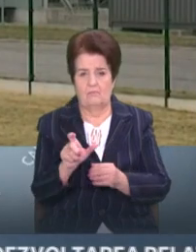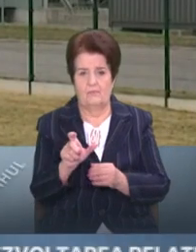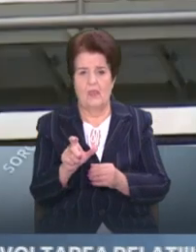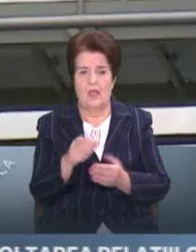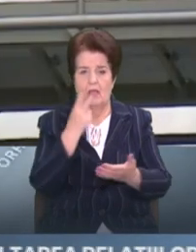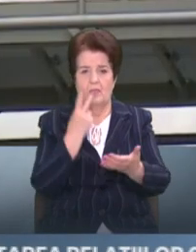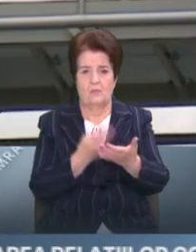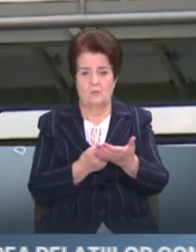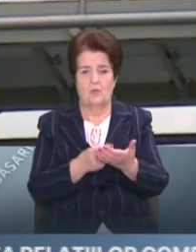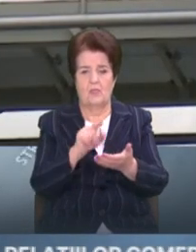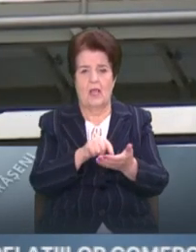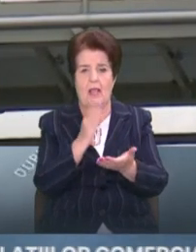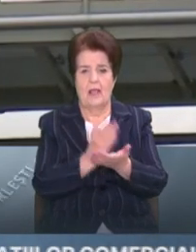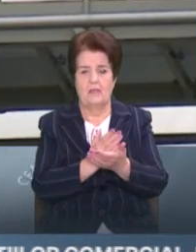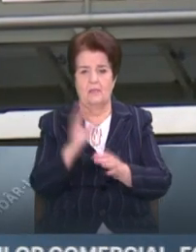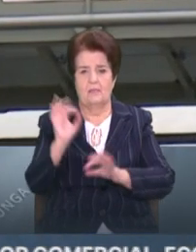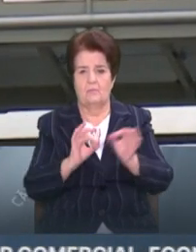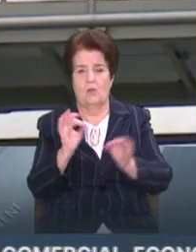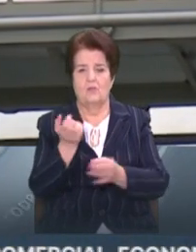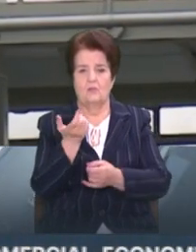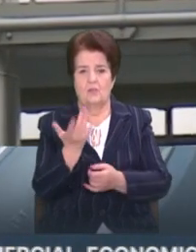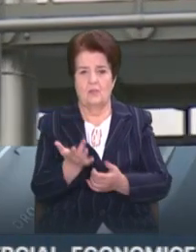vor fi o bază